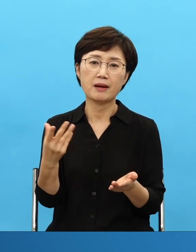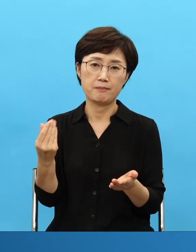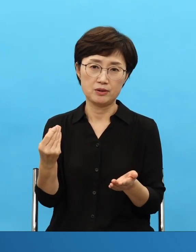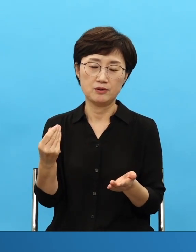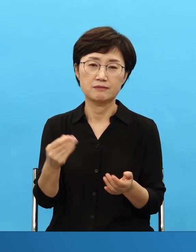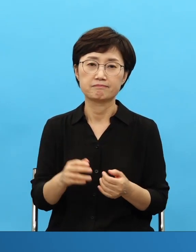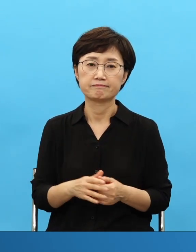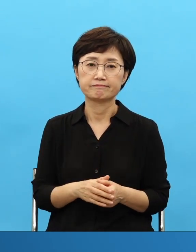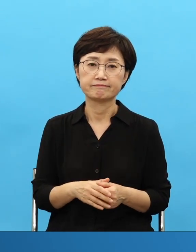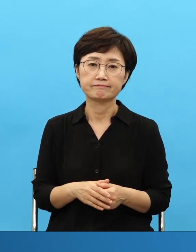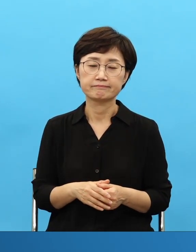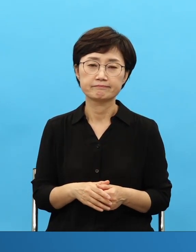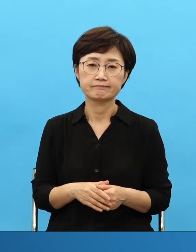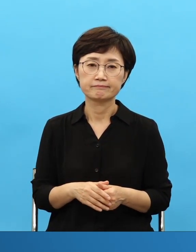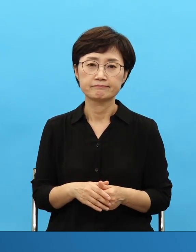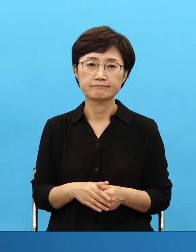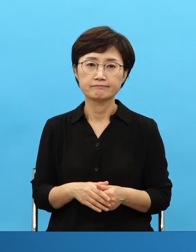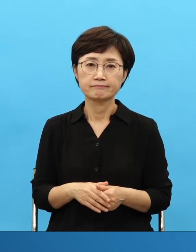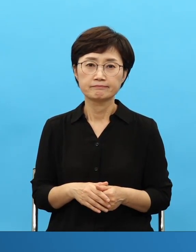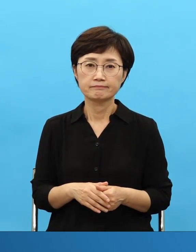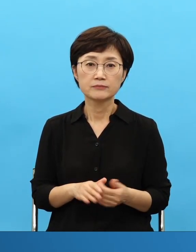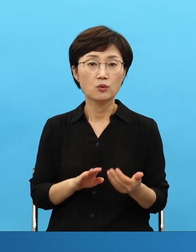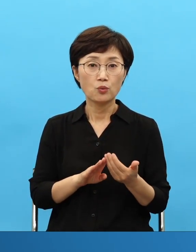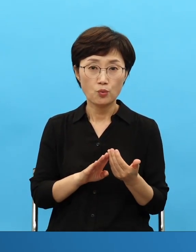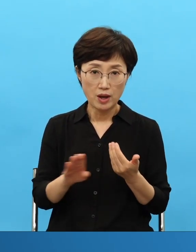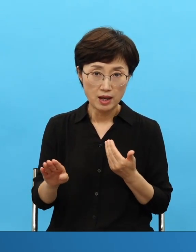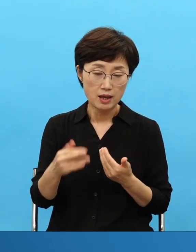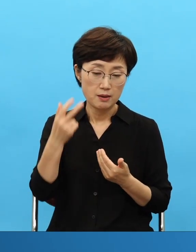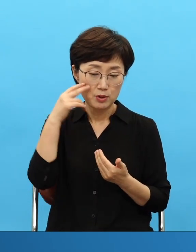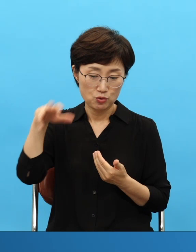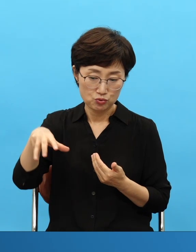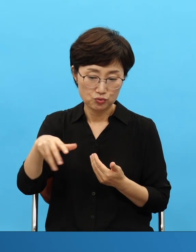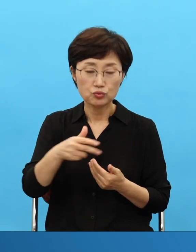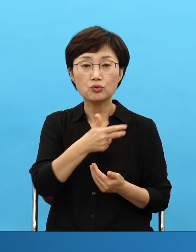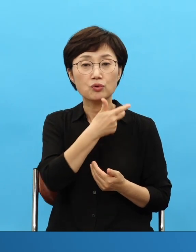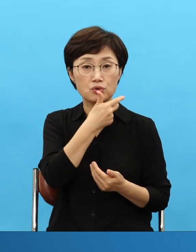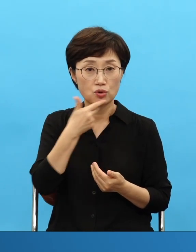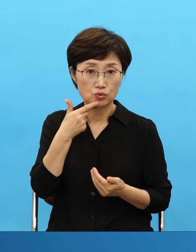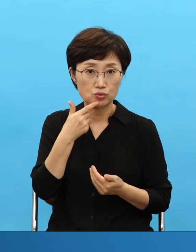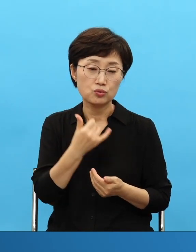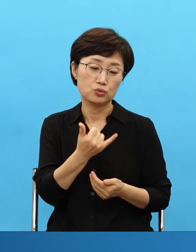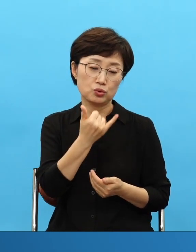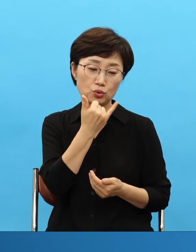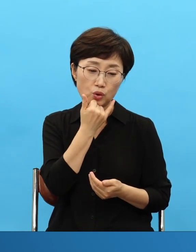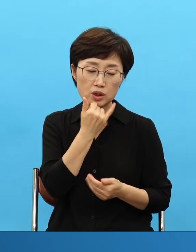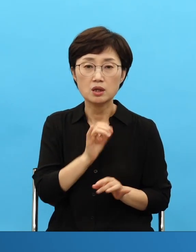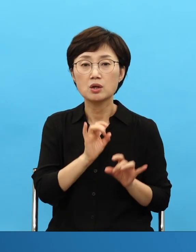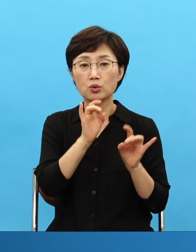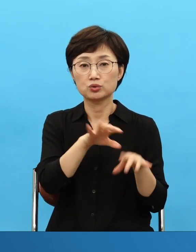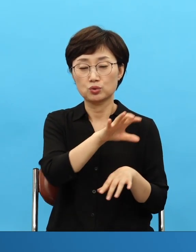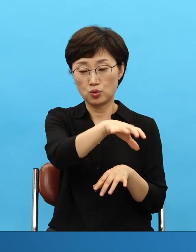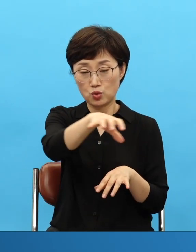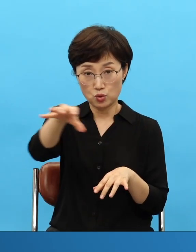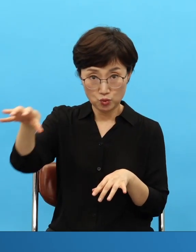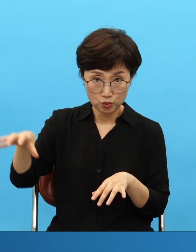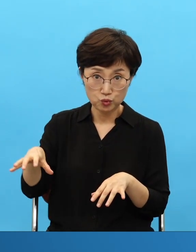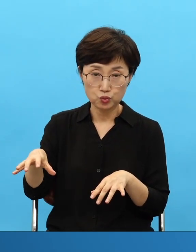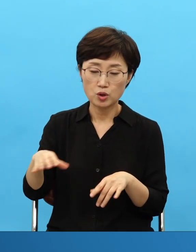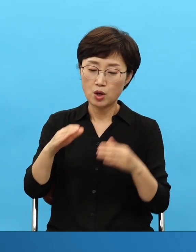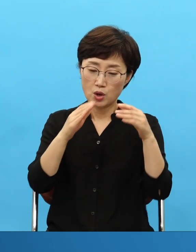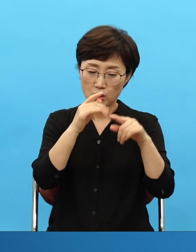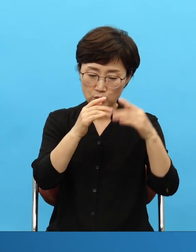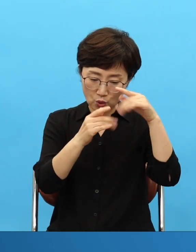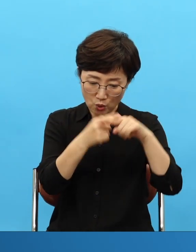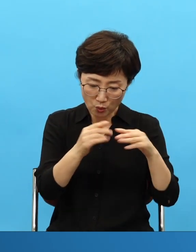원을 헌금했습니다. 이 밖에도 미국과 영국, 독일, 호주 등 전 세계 많은 교회와